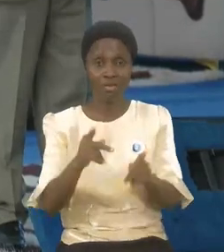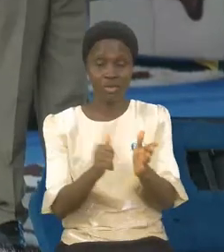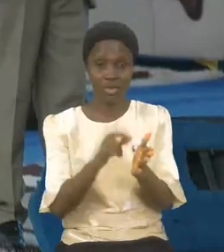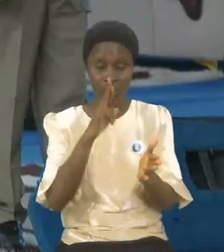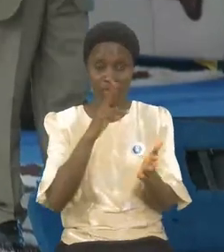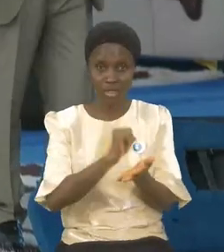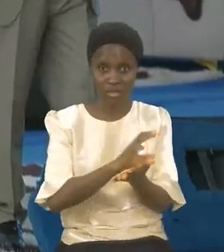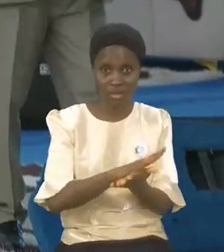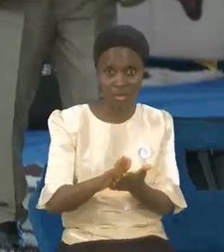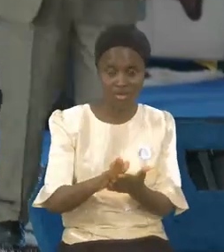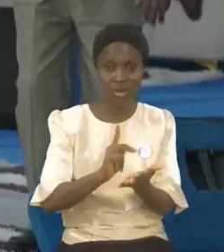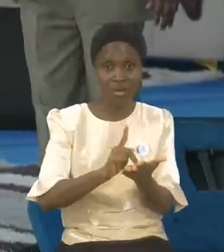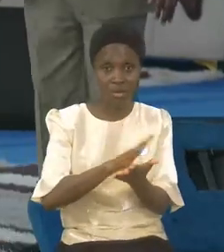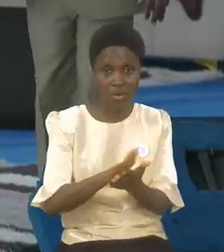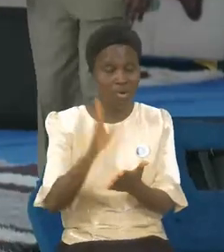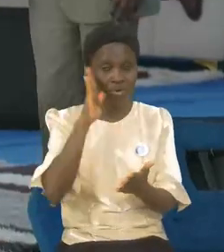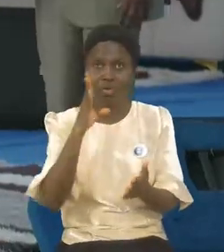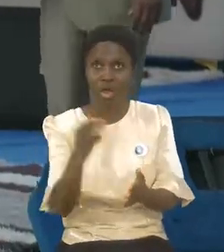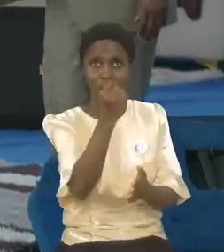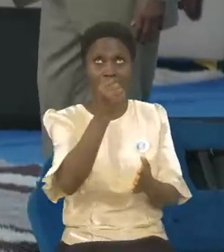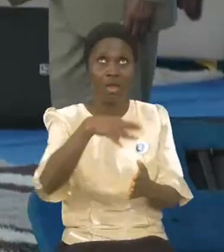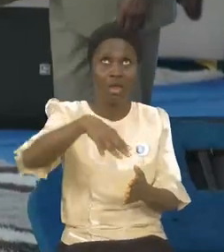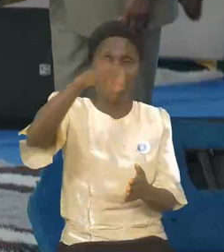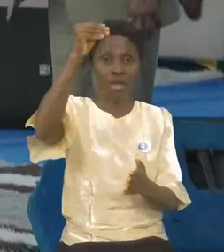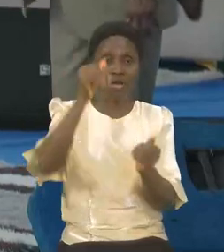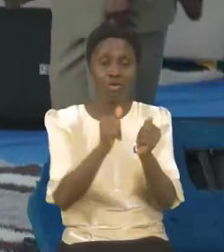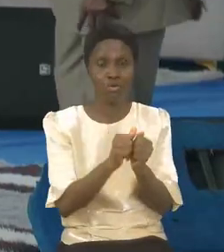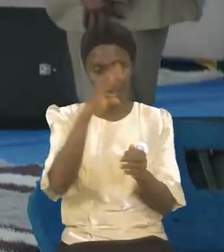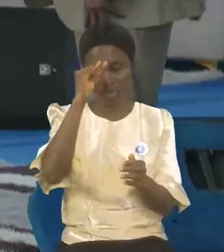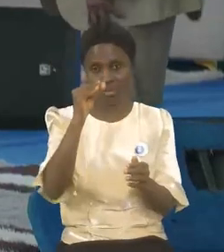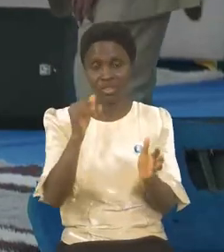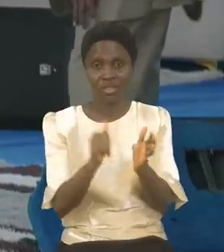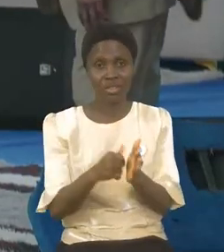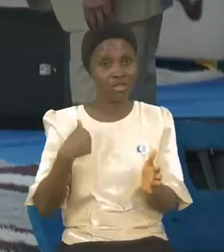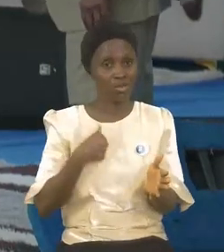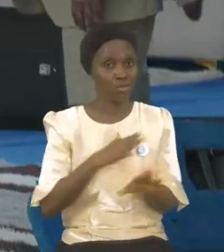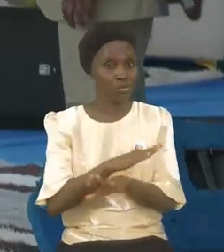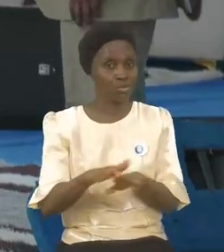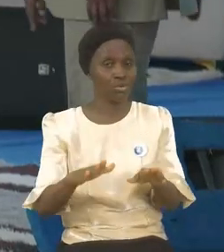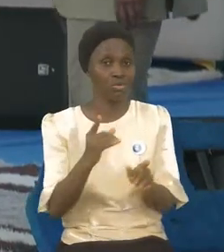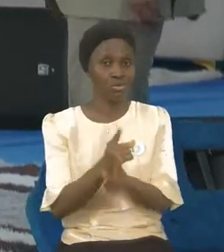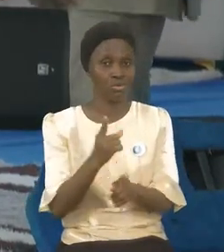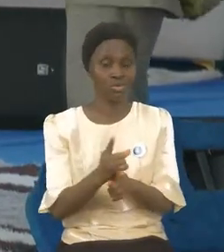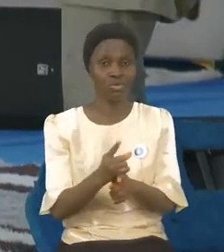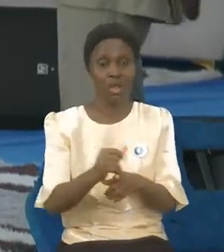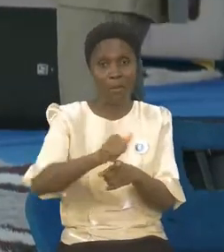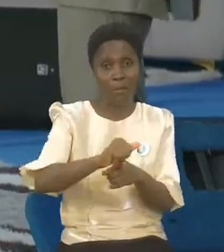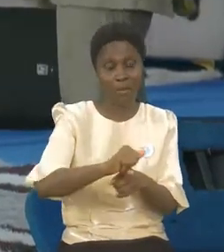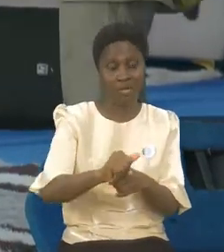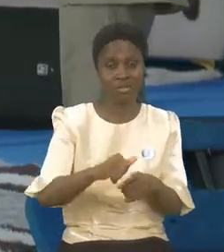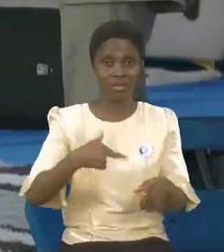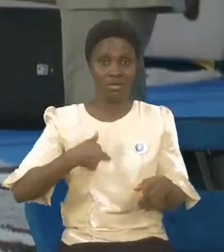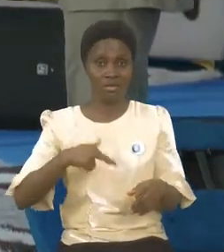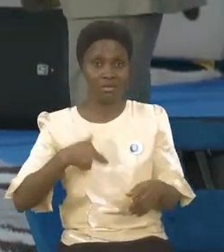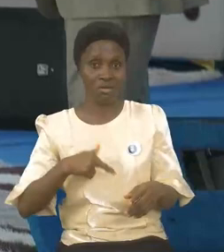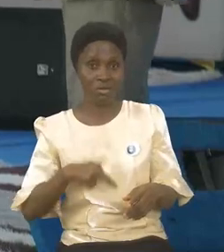Christ, nous les croyants, le corps de Christ sauvé, sanctifié, purifié, que nous soyons enlevés de la terre, que